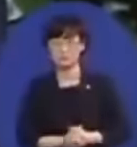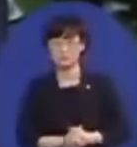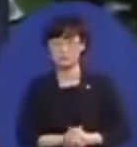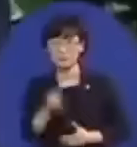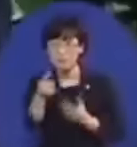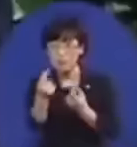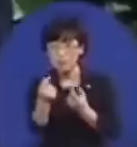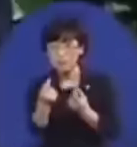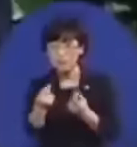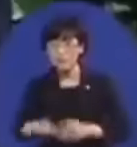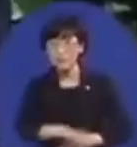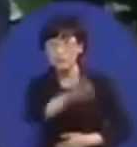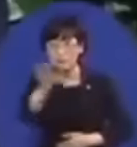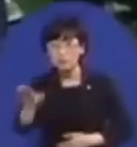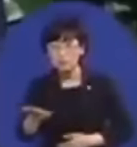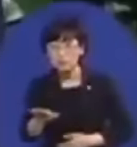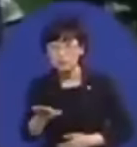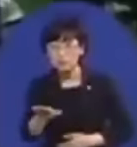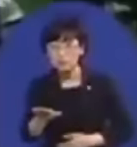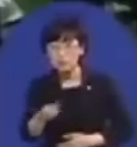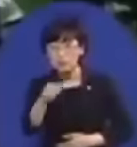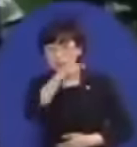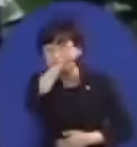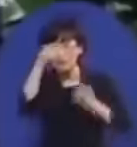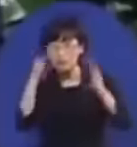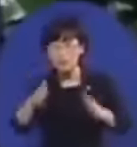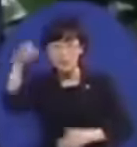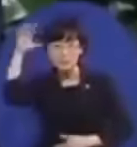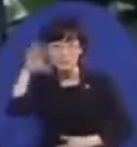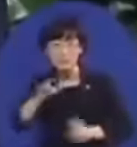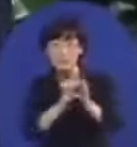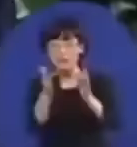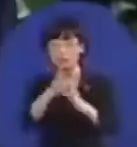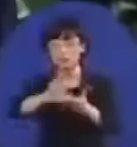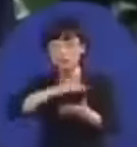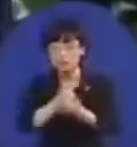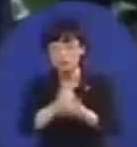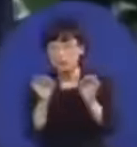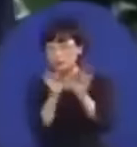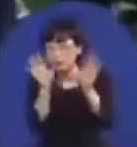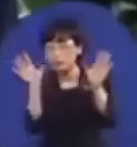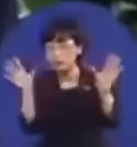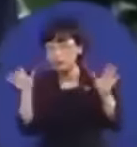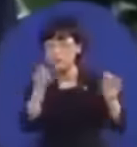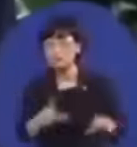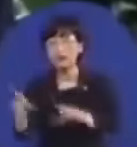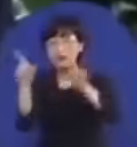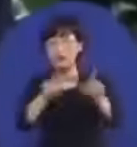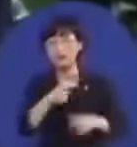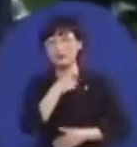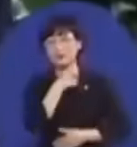그와 같이 우리의 인생에 빛인 예수님이 사라지면 삶의 목적이 사라지는 것입니다.